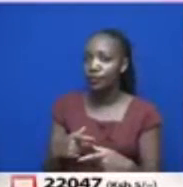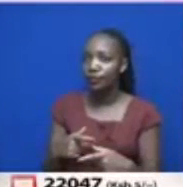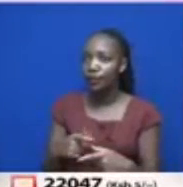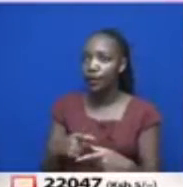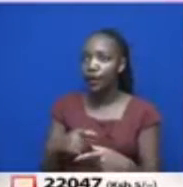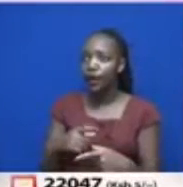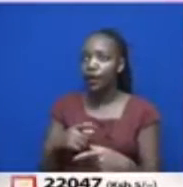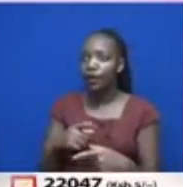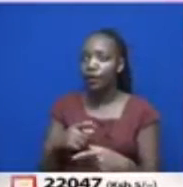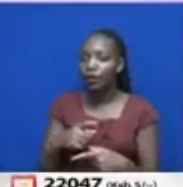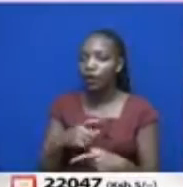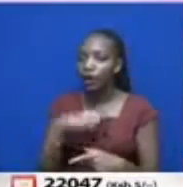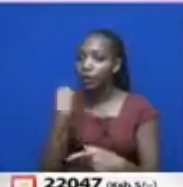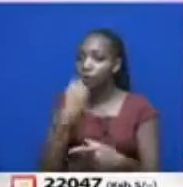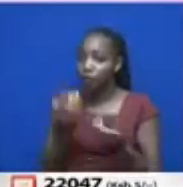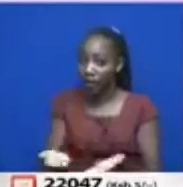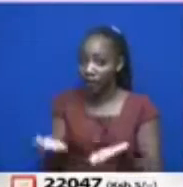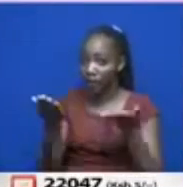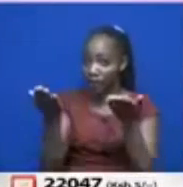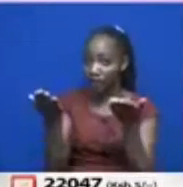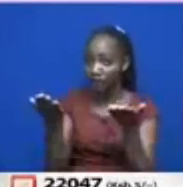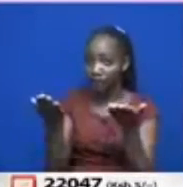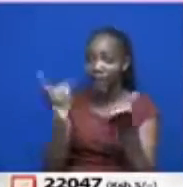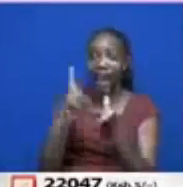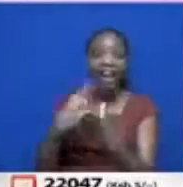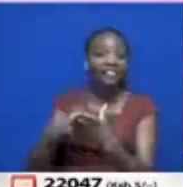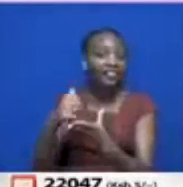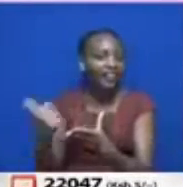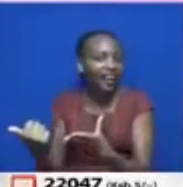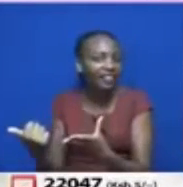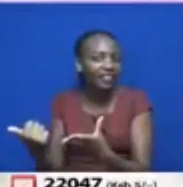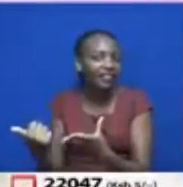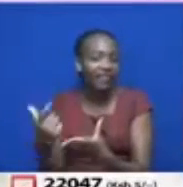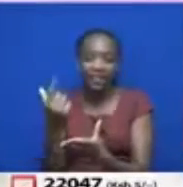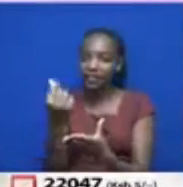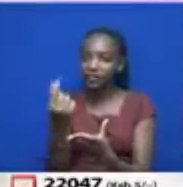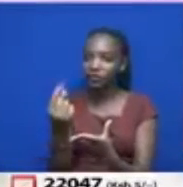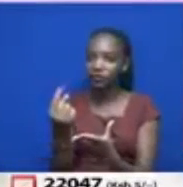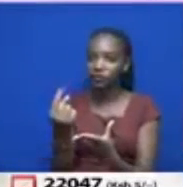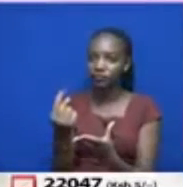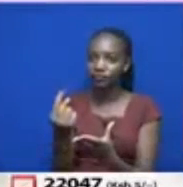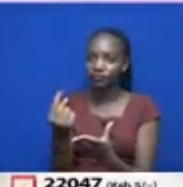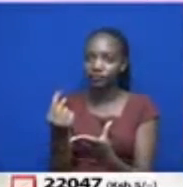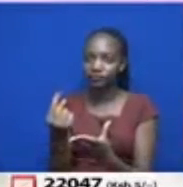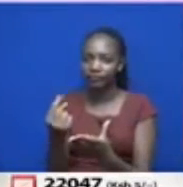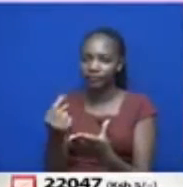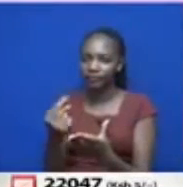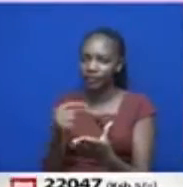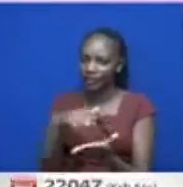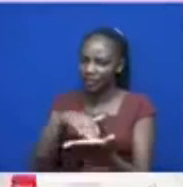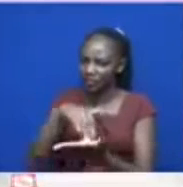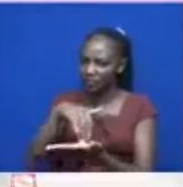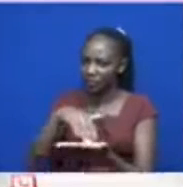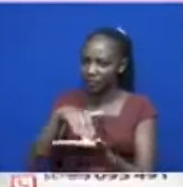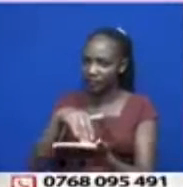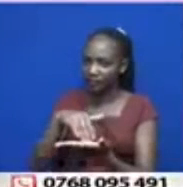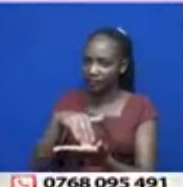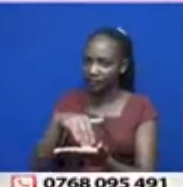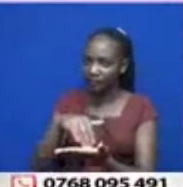sana, itaimarika. Mm-hmm. Na kuna wale ambao kidogo sasa yao pengine itatingika kidogo. Mm-hmm. Kwa hivyo hiyo